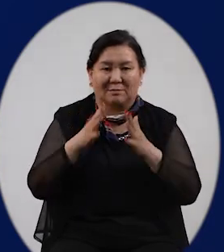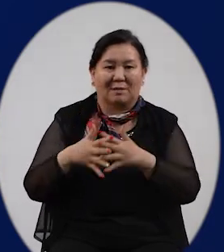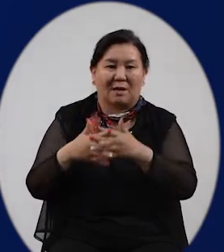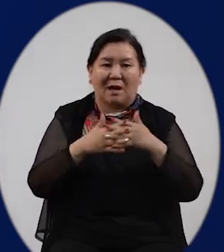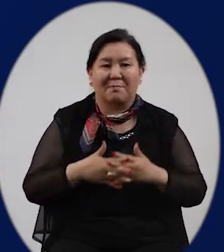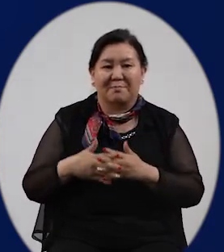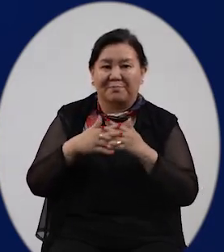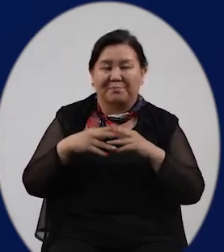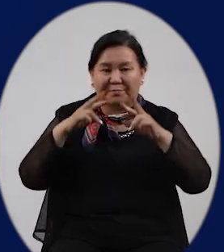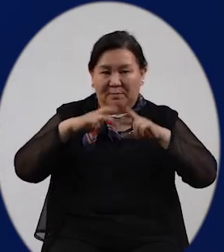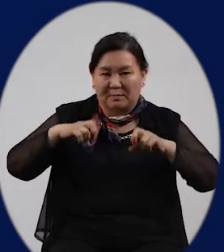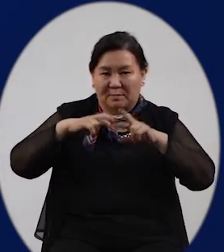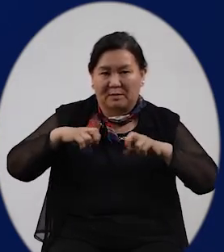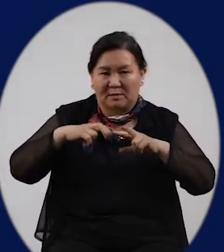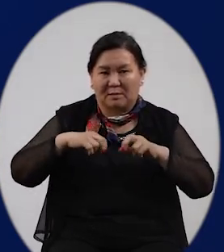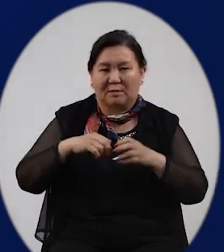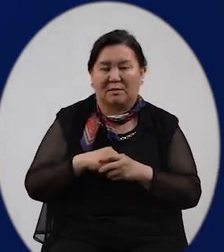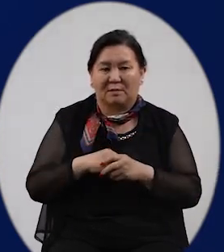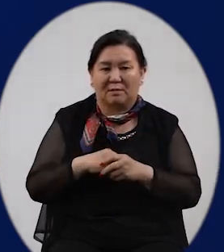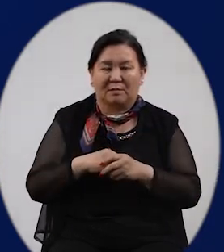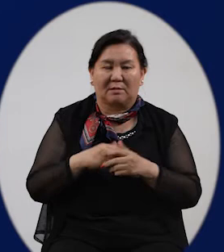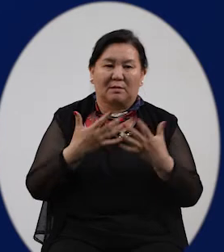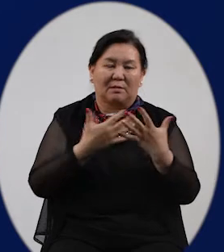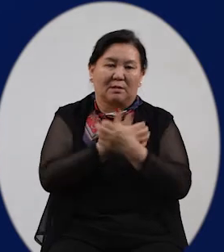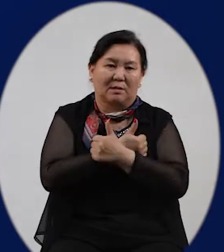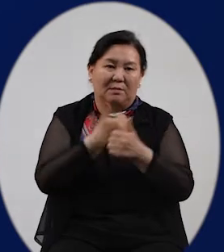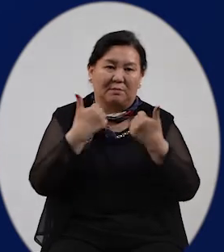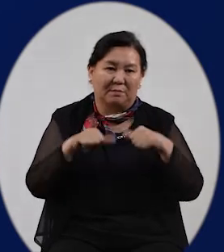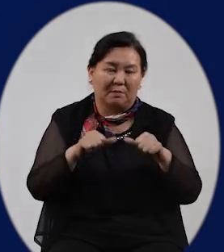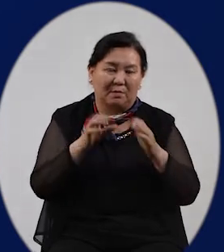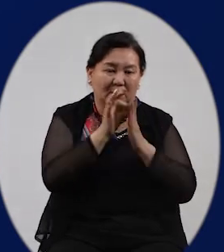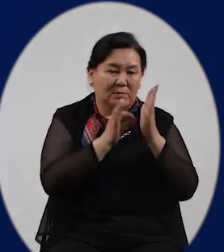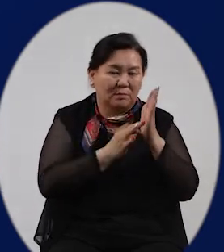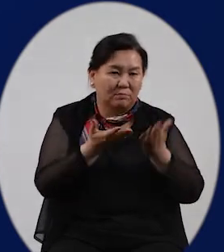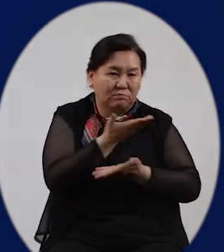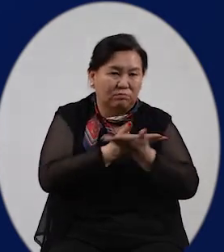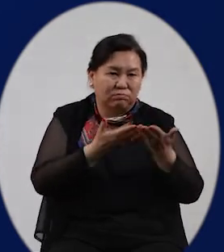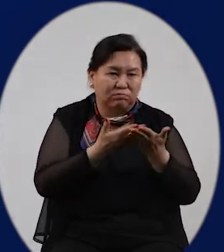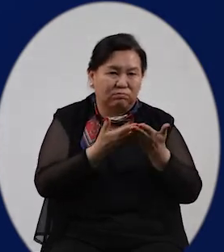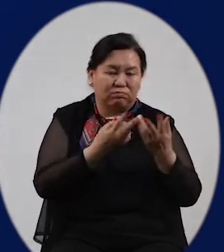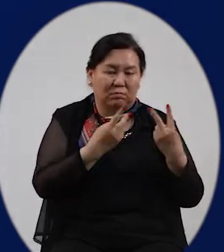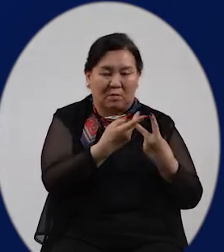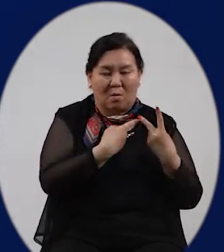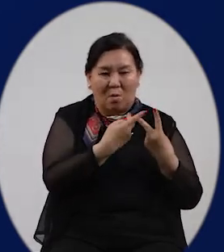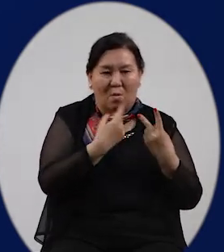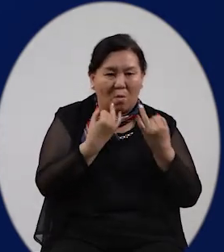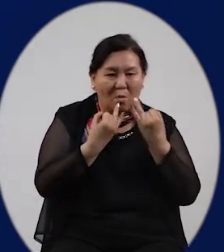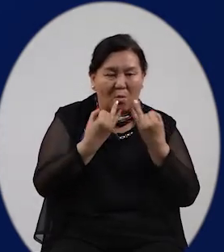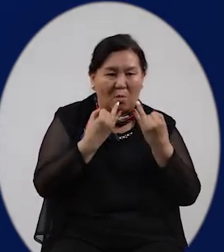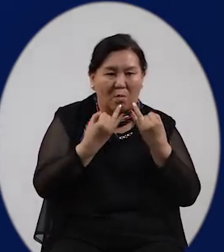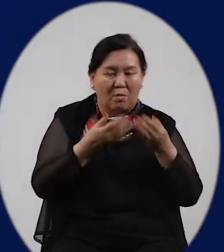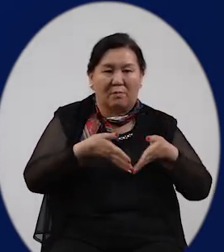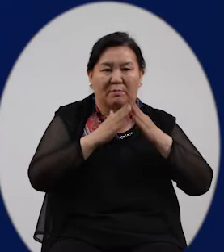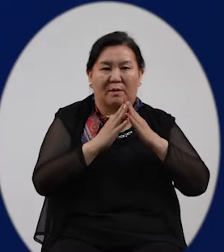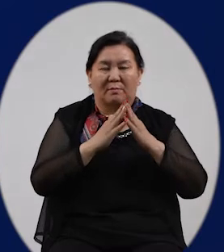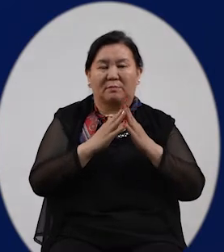нэгдсэн улсын судлаач Эр Фишер, Эс Браун нар гэрээ хэлэлцээрийг үр дүндээ хүрэхийн тулд хоёр талын харилцаанд агуулагдаж буй